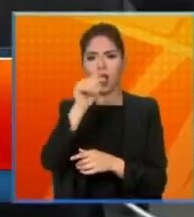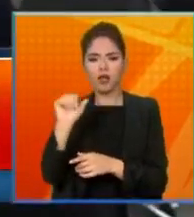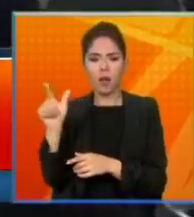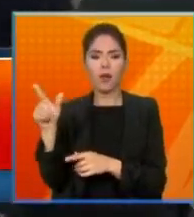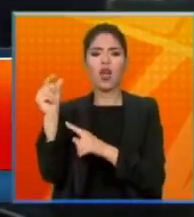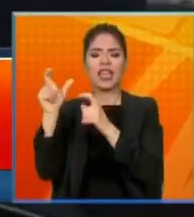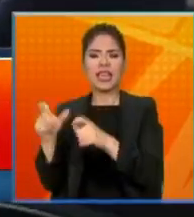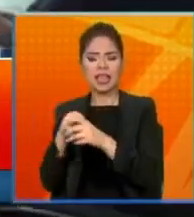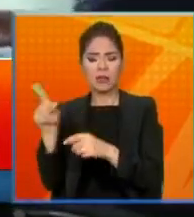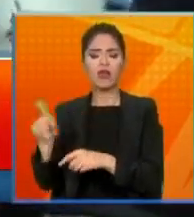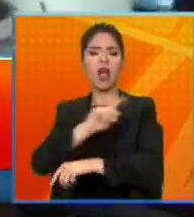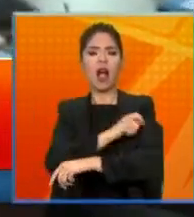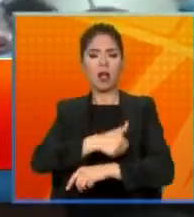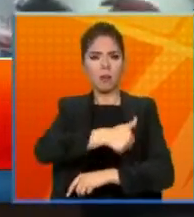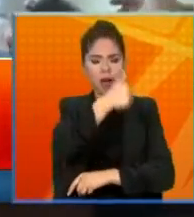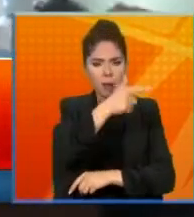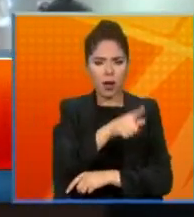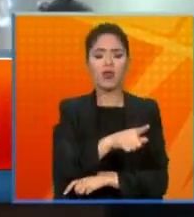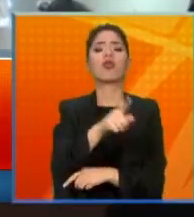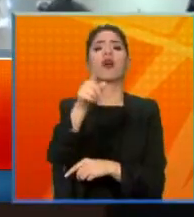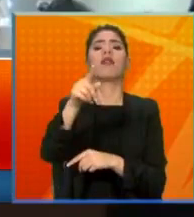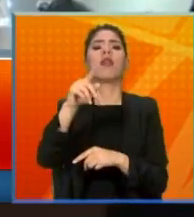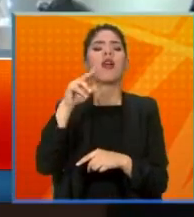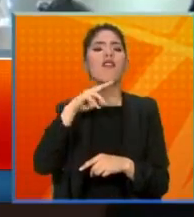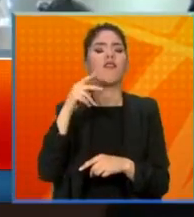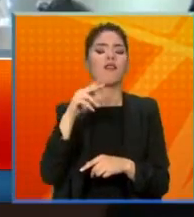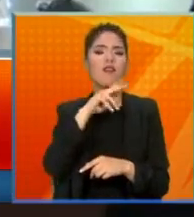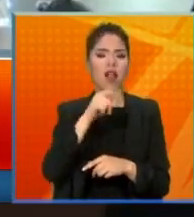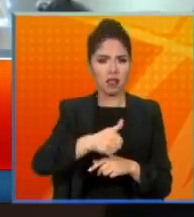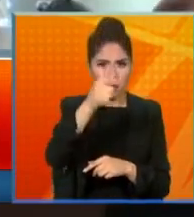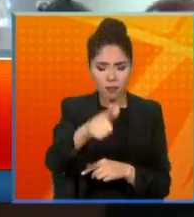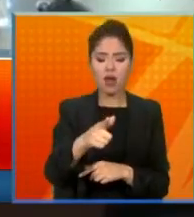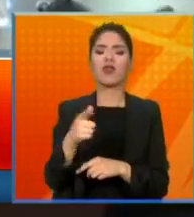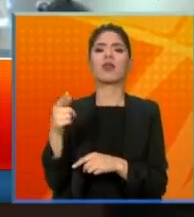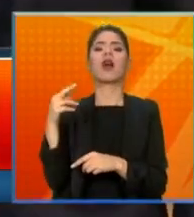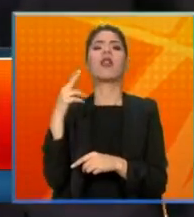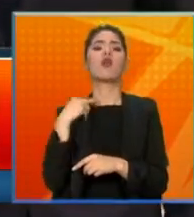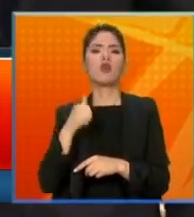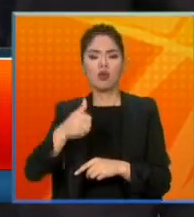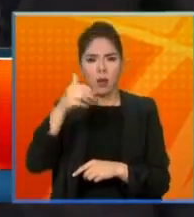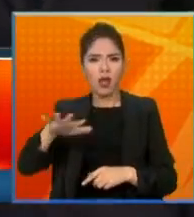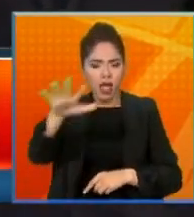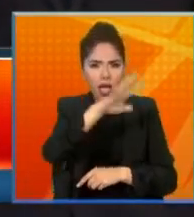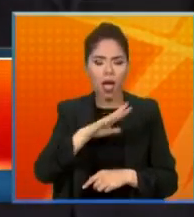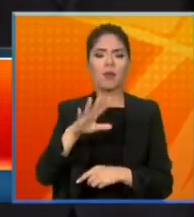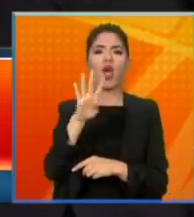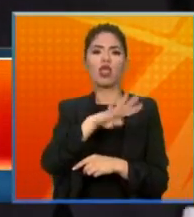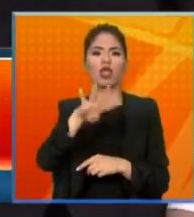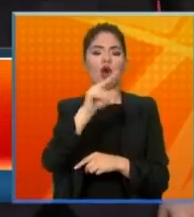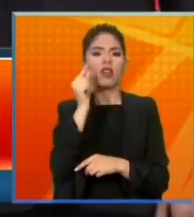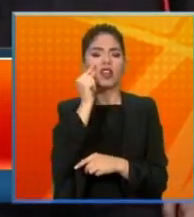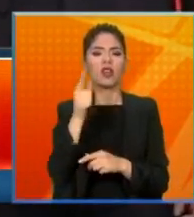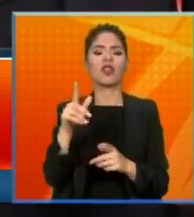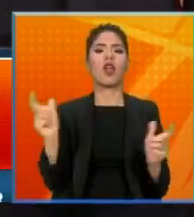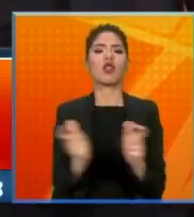meselesi için Almanya Başbakanı Merkel, Fransa Cumhurbaşkanı Macron ve Rusya Devlet Başkanı Putin'le bir zirve gerçekleşeceğini duyurdu.